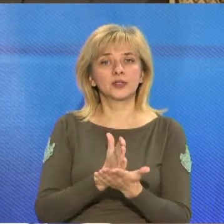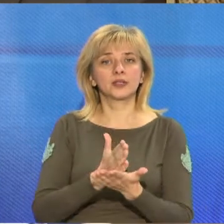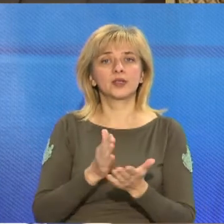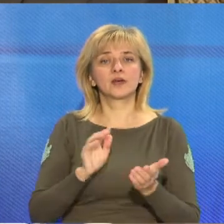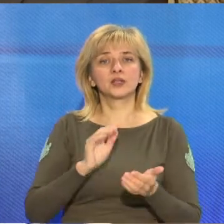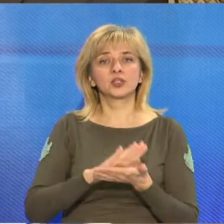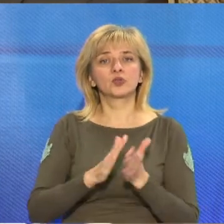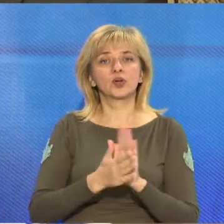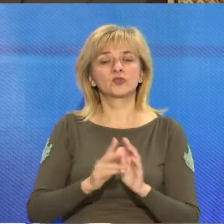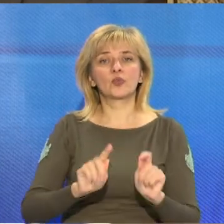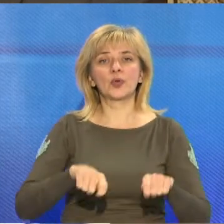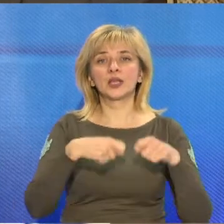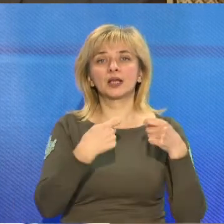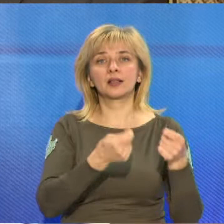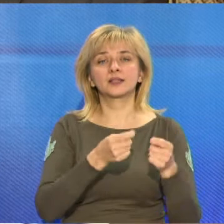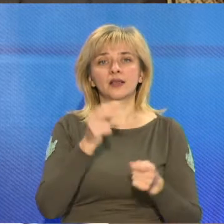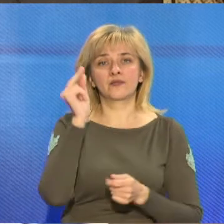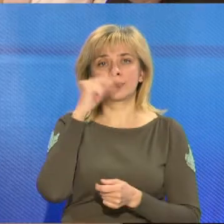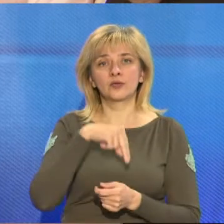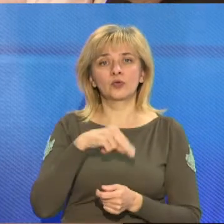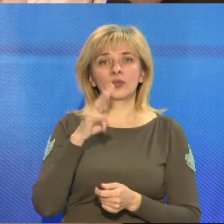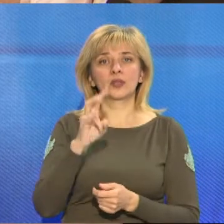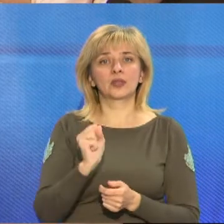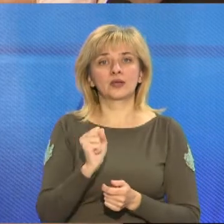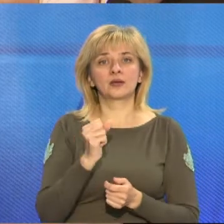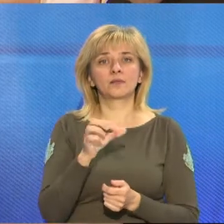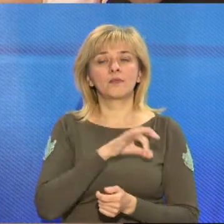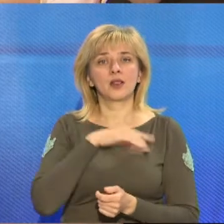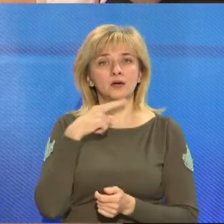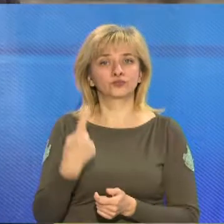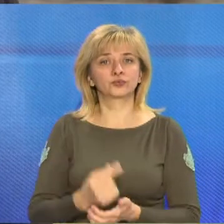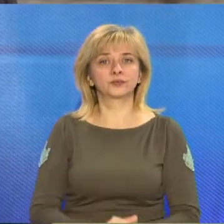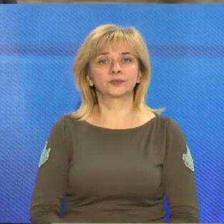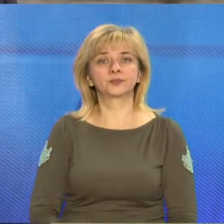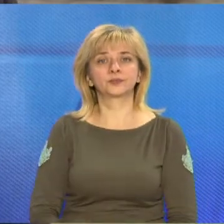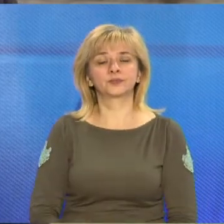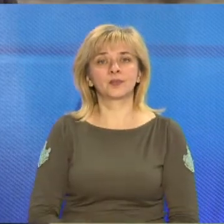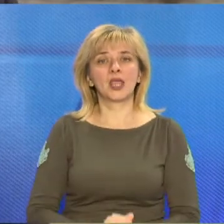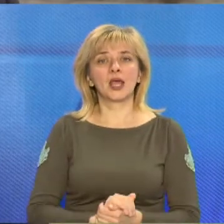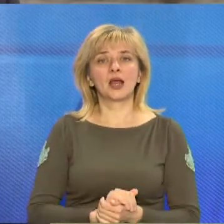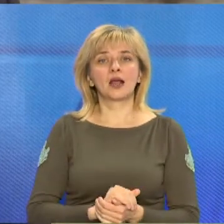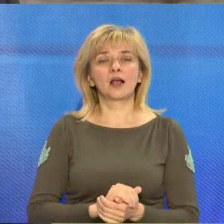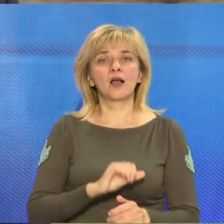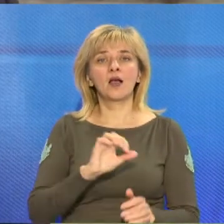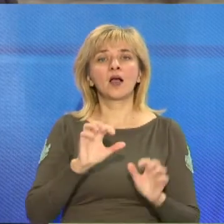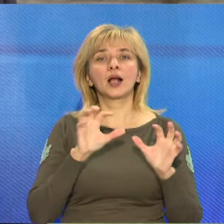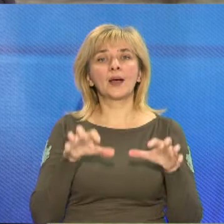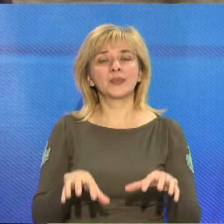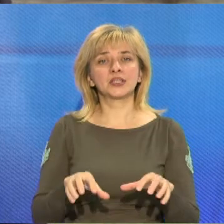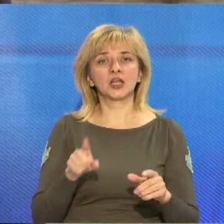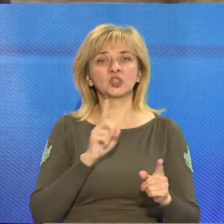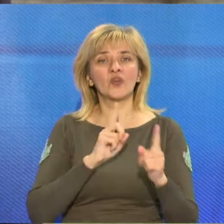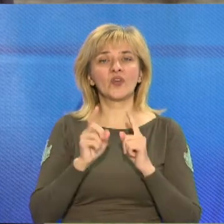Беларусь, падкрэсліў старшыня пастаяннай камісіі па міжнародных справах. Комиссар Совета Европы